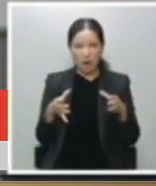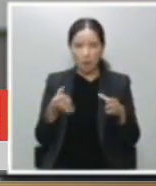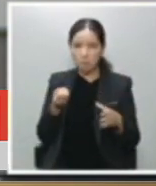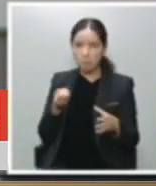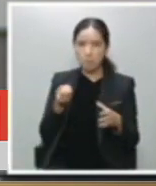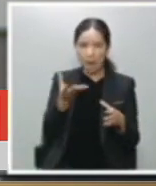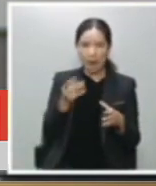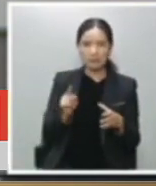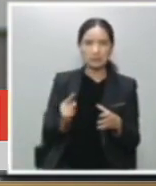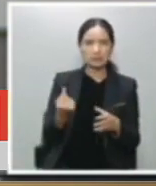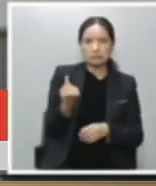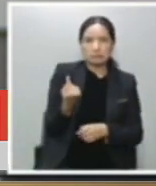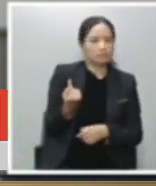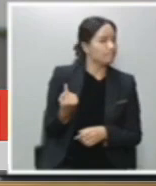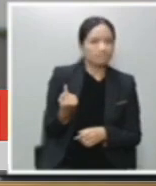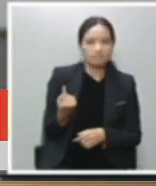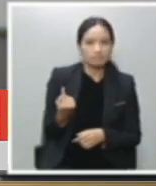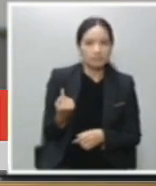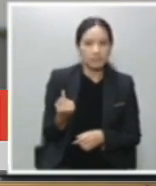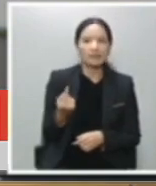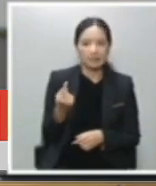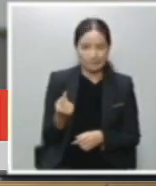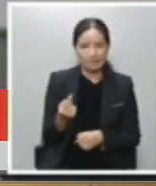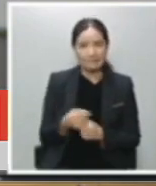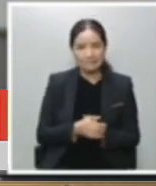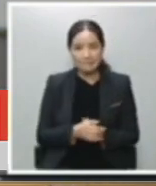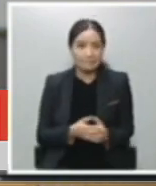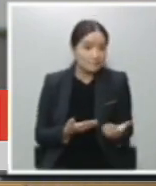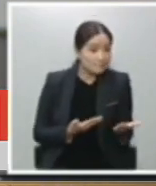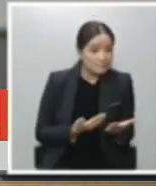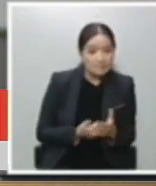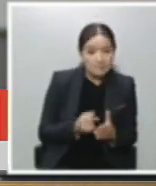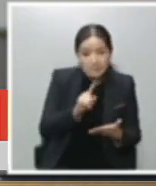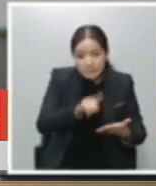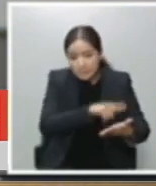งข้างมากท่านก็สามารถเลือกช็อปได้ตามสบาย